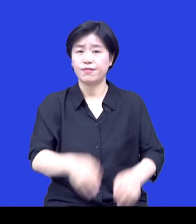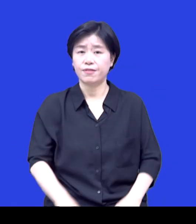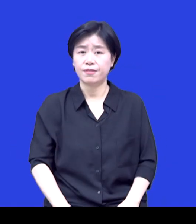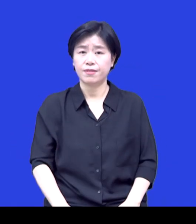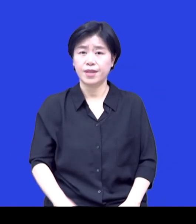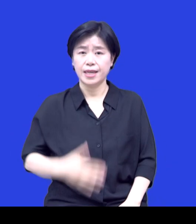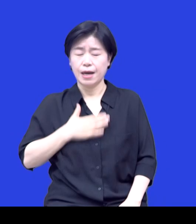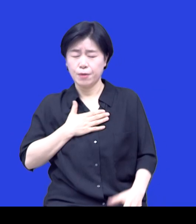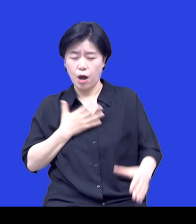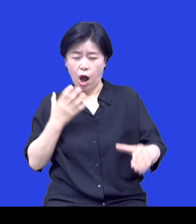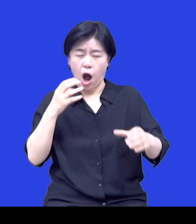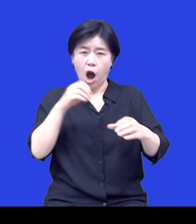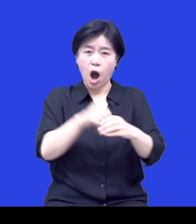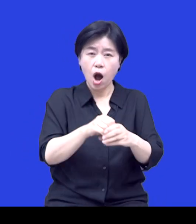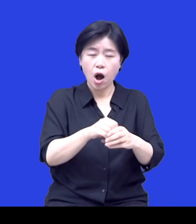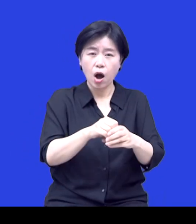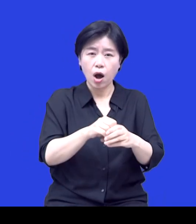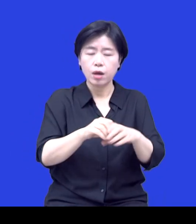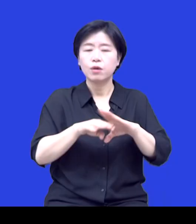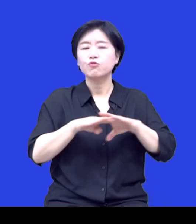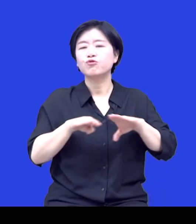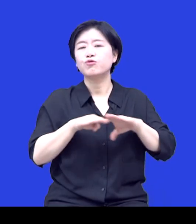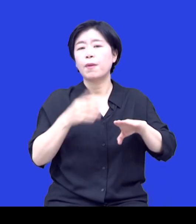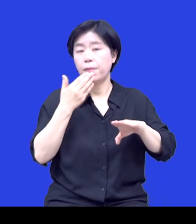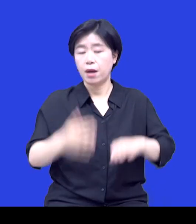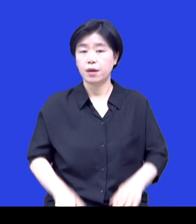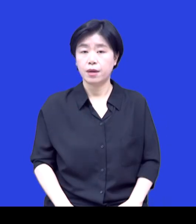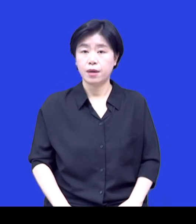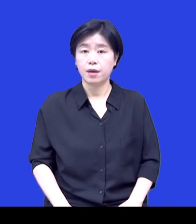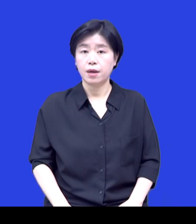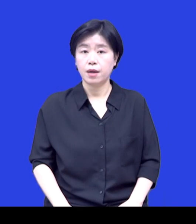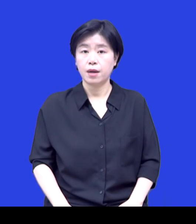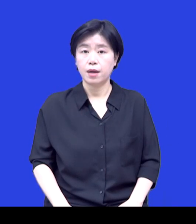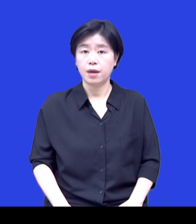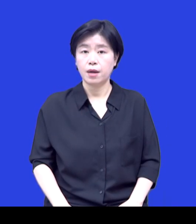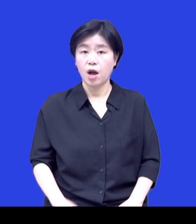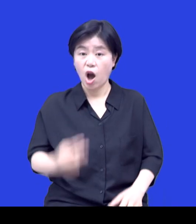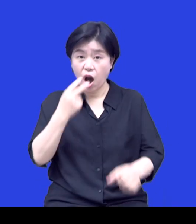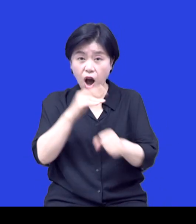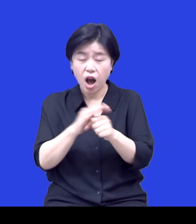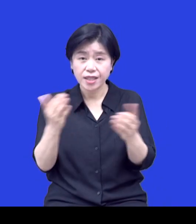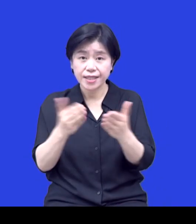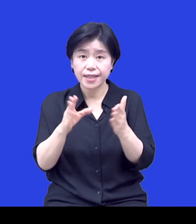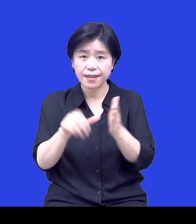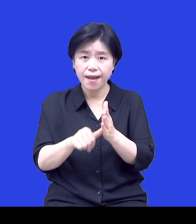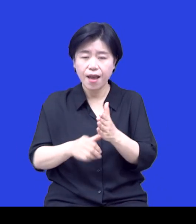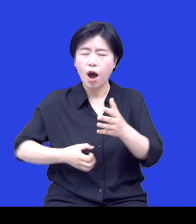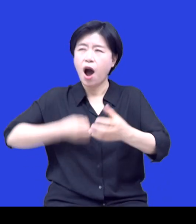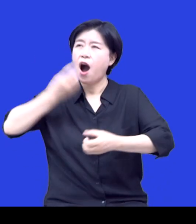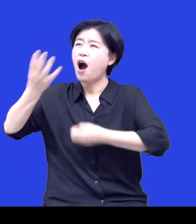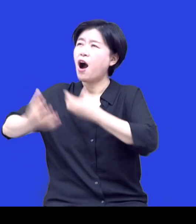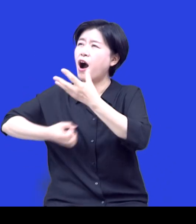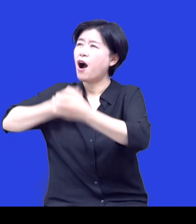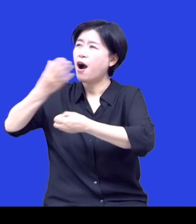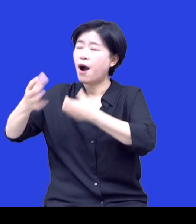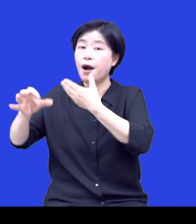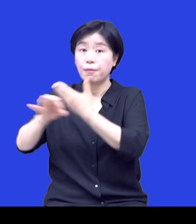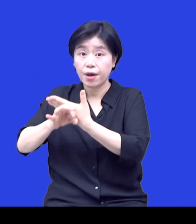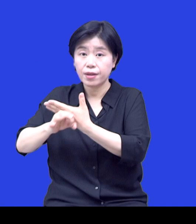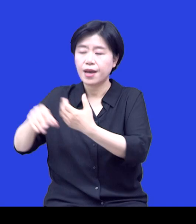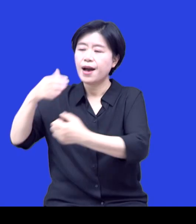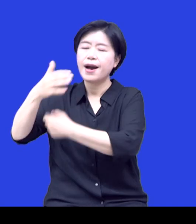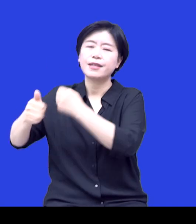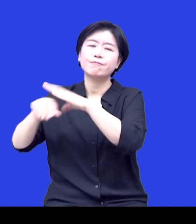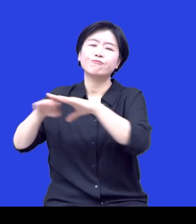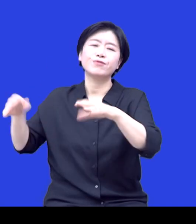정화를 시키더라고요. 그러니까 이걸 억울한 마음을 부인하면 안 될 때 쏟아야 돼요. 하나님 앞에서 쏟으면 그 다음에 하나님이 그걸